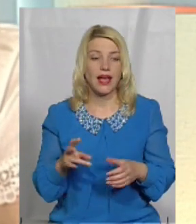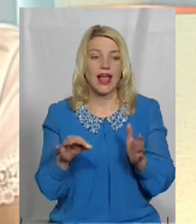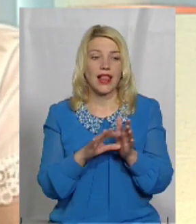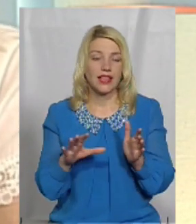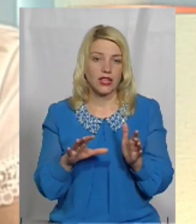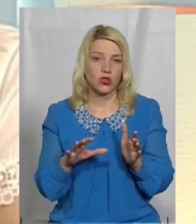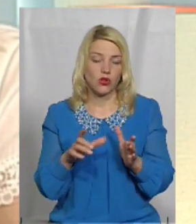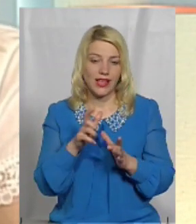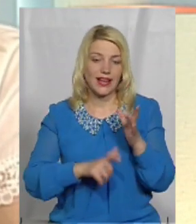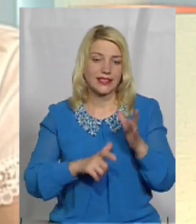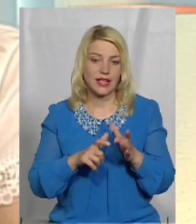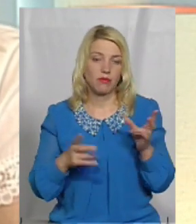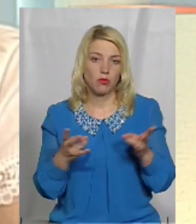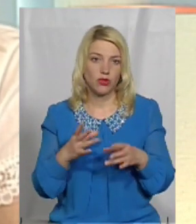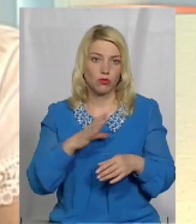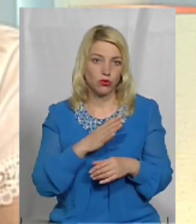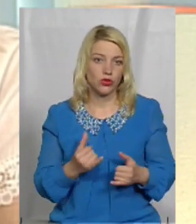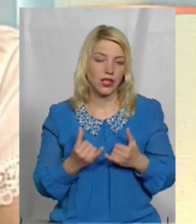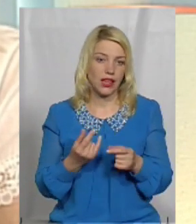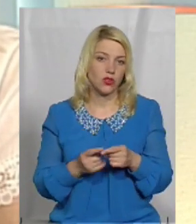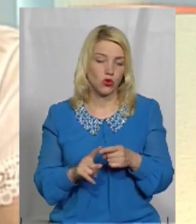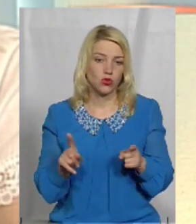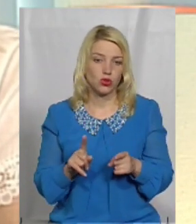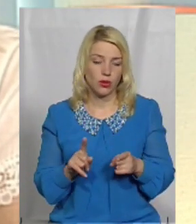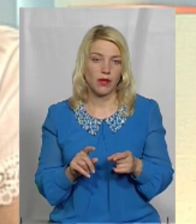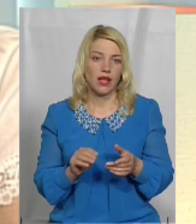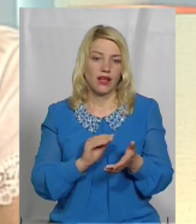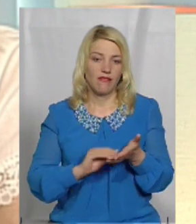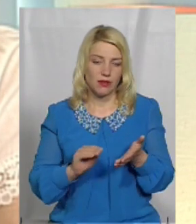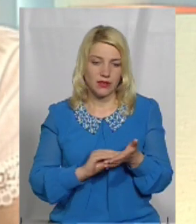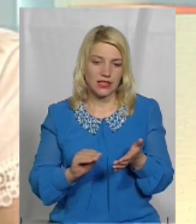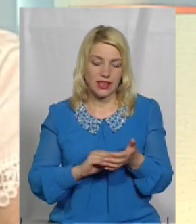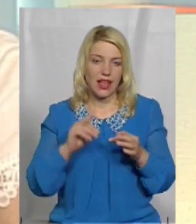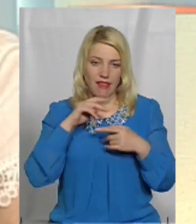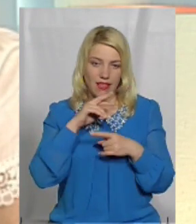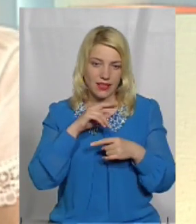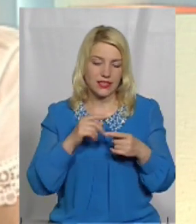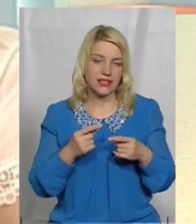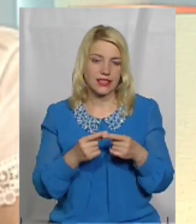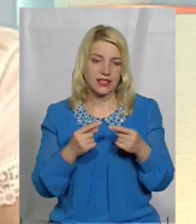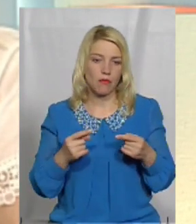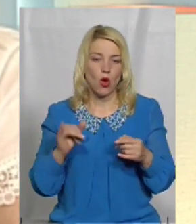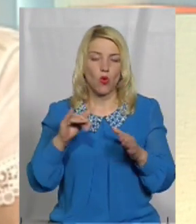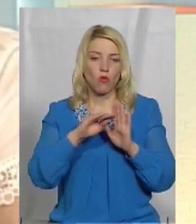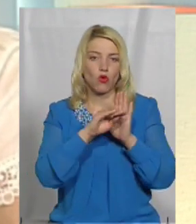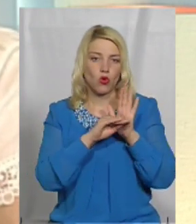Електронний рецепт повинен бути для того, щоб виписати лікарський засіб в програмі «Доступні